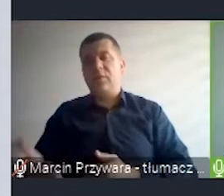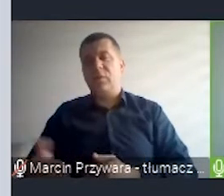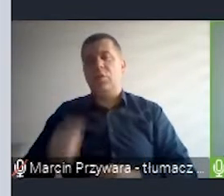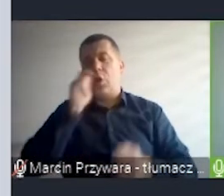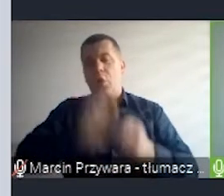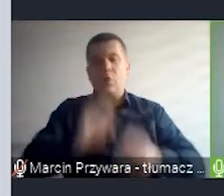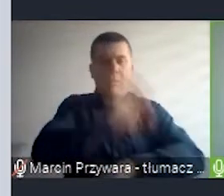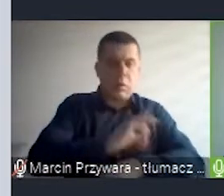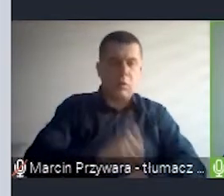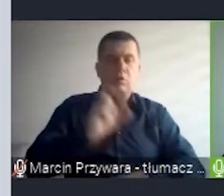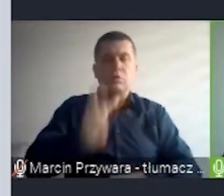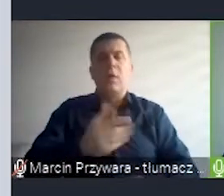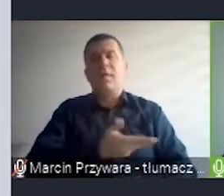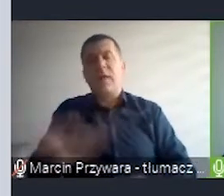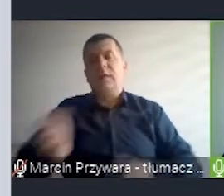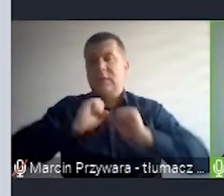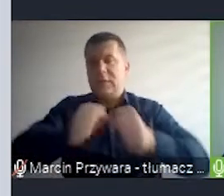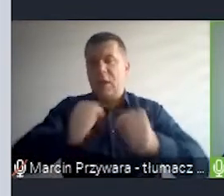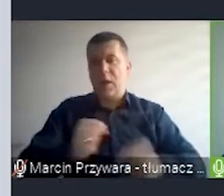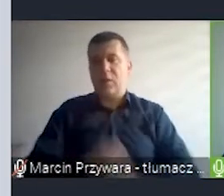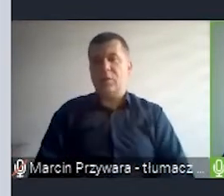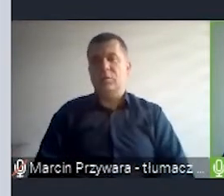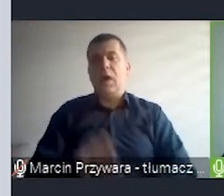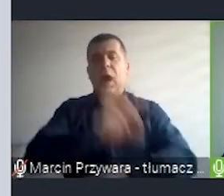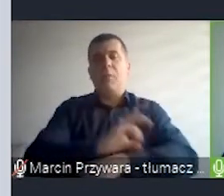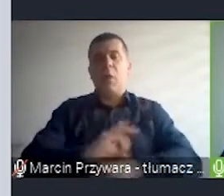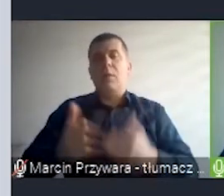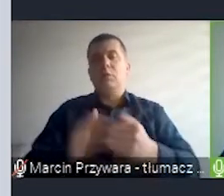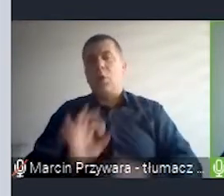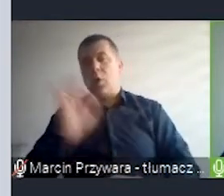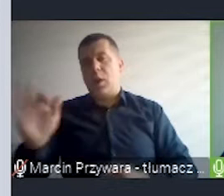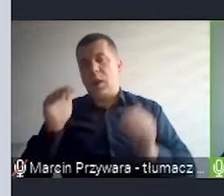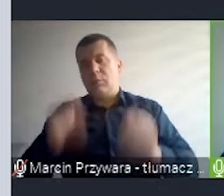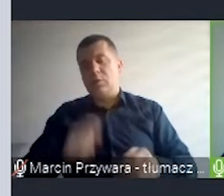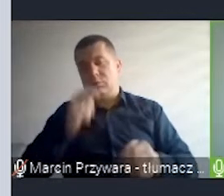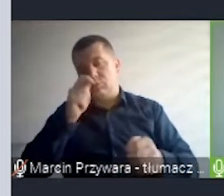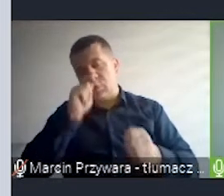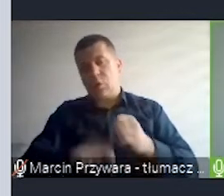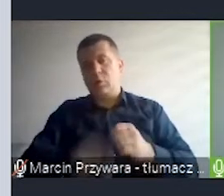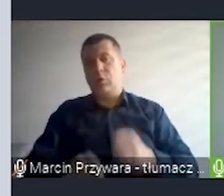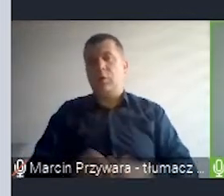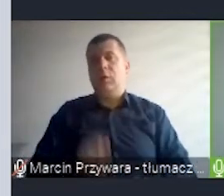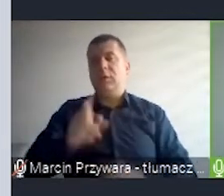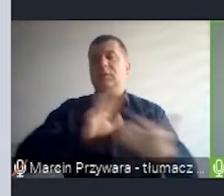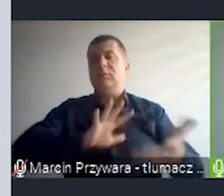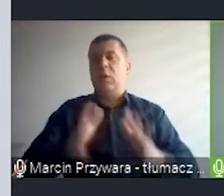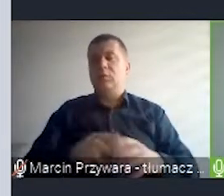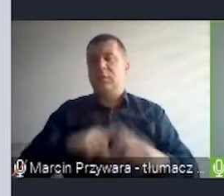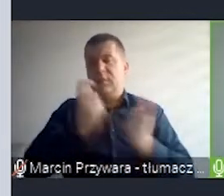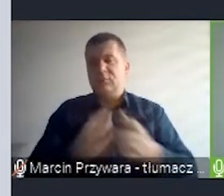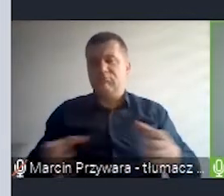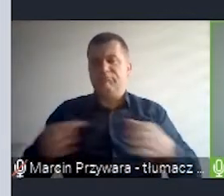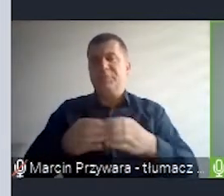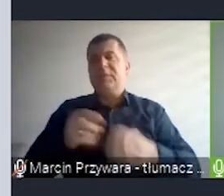kontrolują projekty, co po prostu państwa działalność, a projekt przy okazji może podlegać kontroli. I tym sposobem spinamy sobie